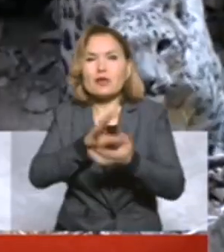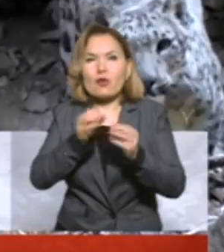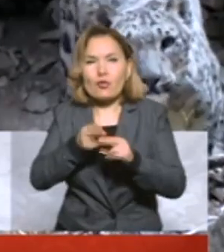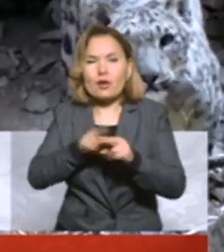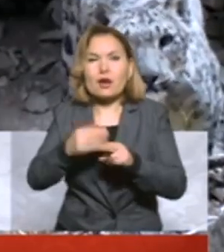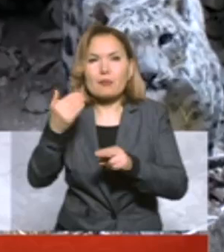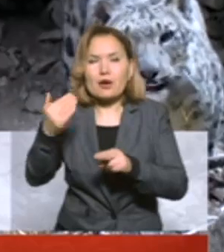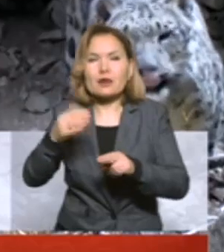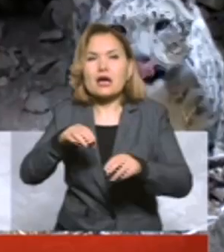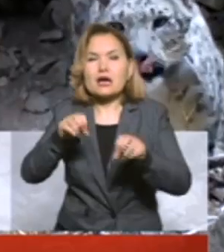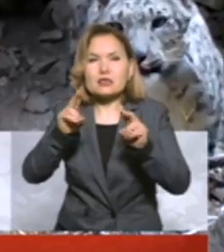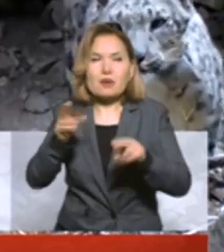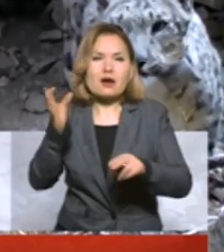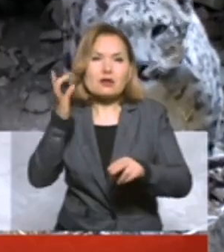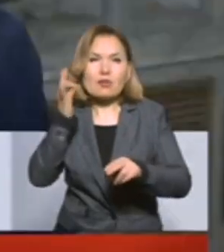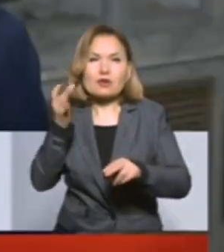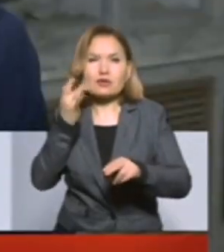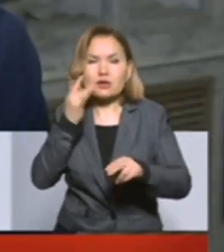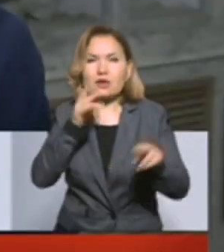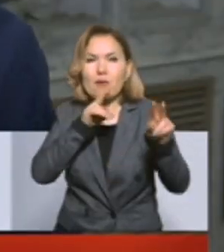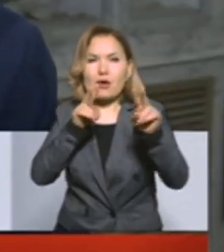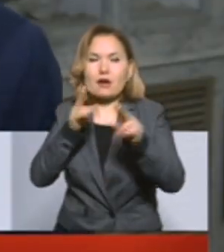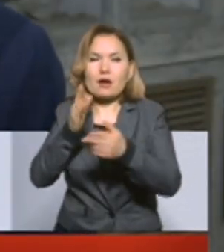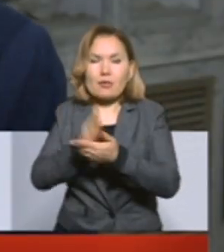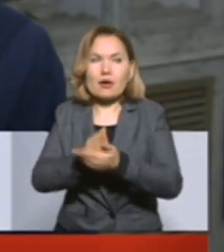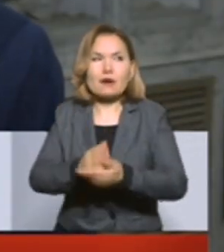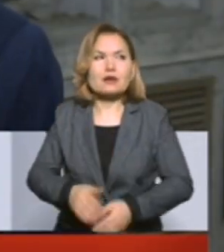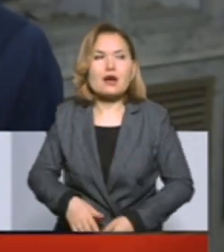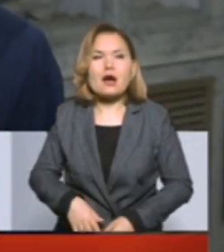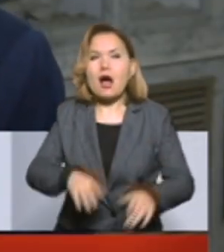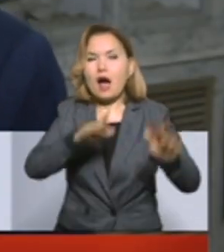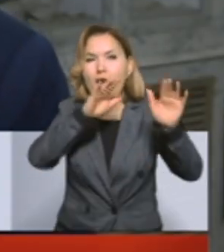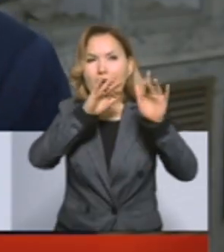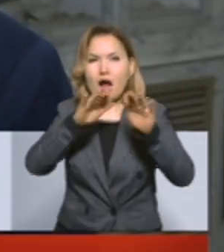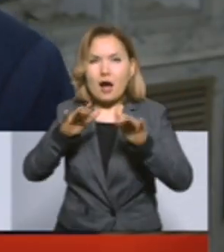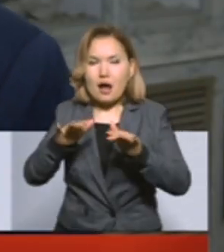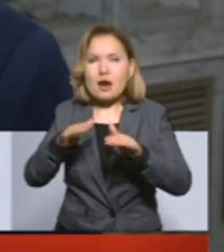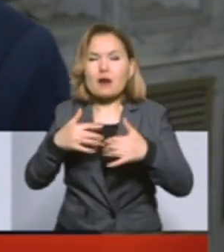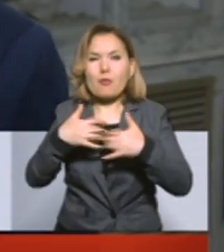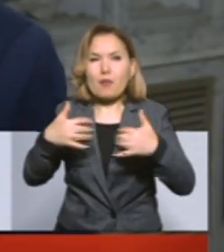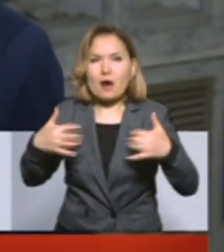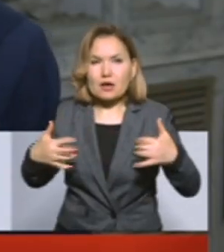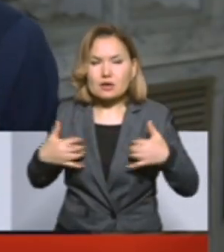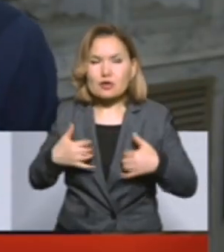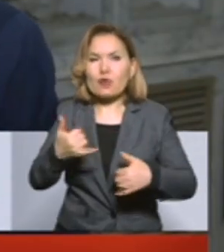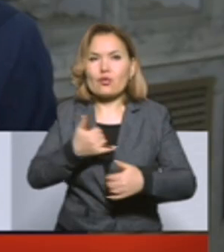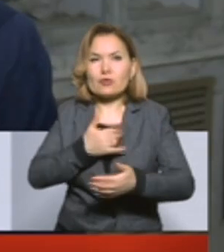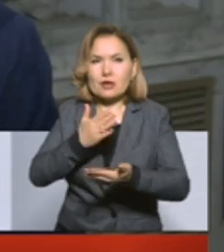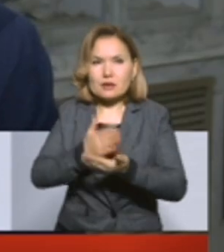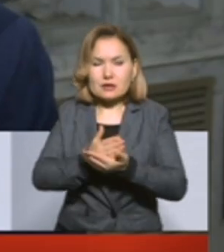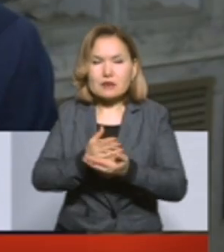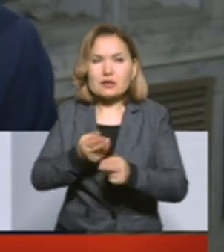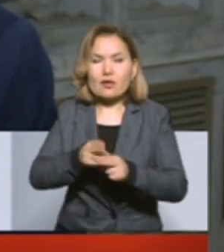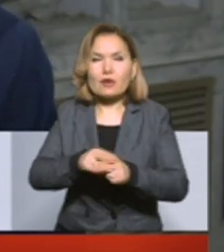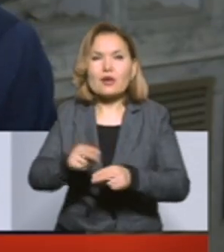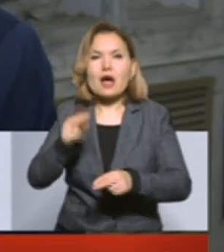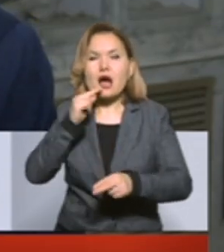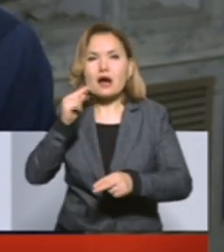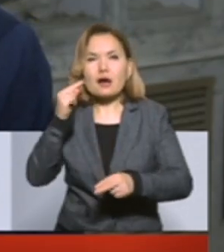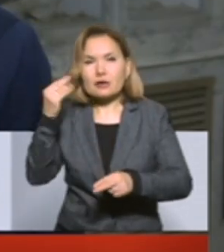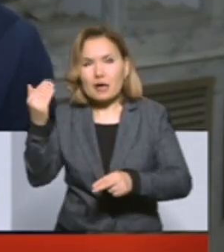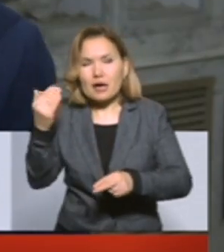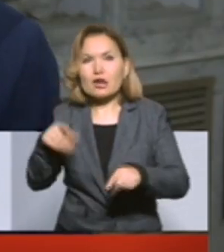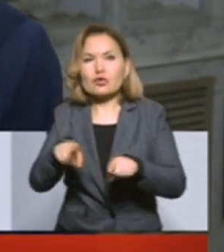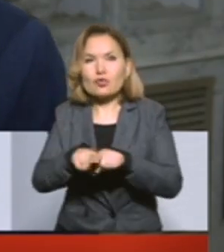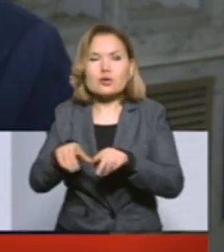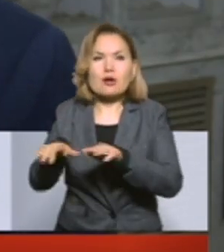мамандар жер серігі арқылы бақылап келеді. Бір қар барысымыз жаңа Қытайға барып, Қытайдан қайтып, жаңа неге Жоңғар Алатауына барып,